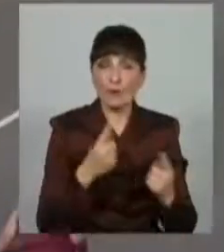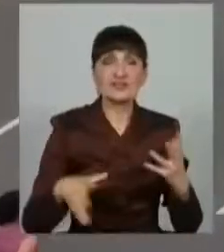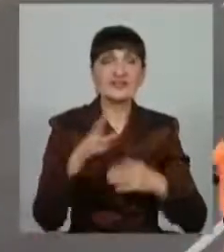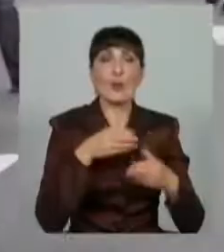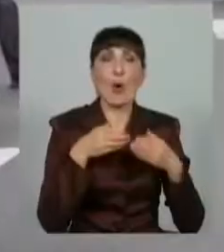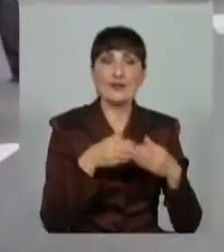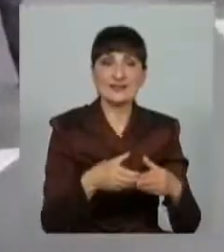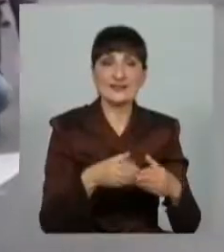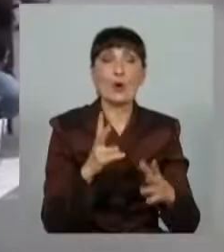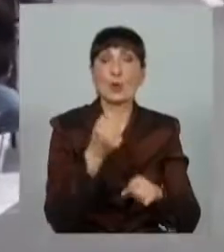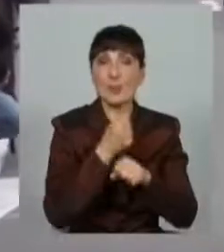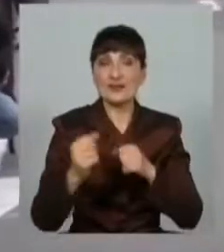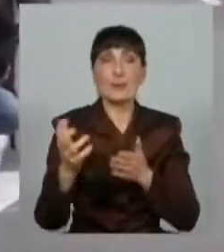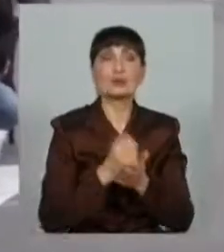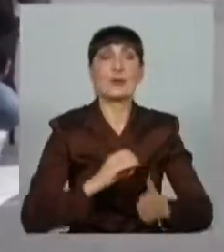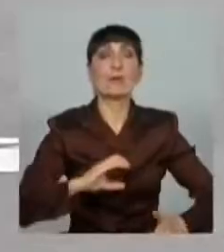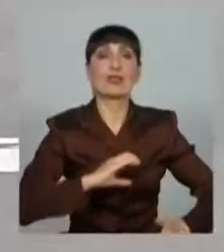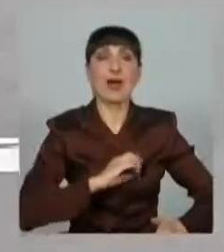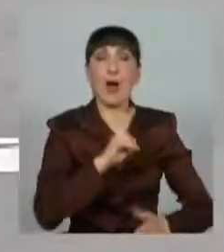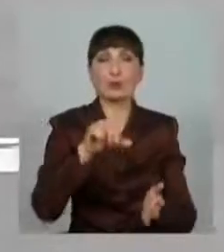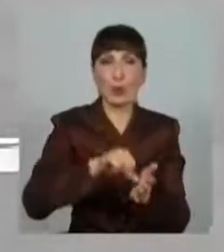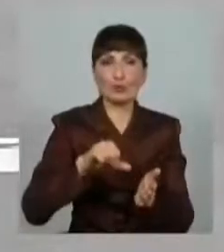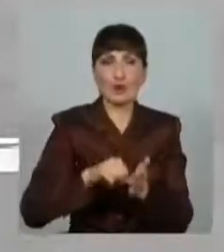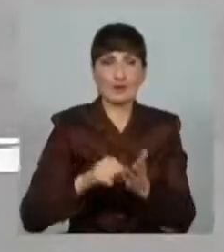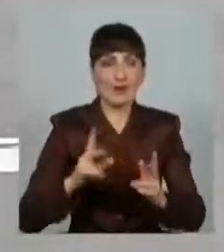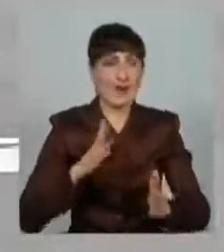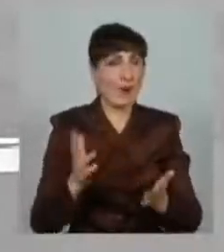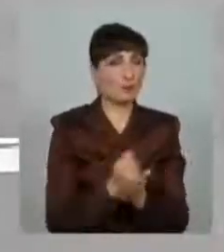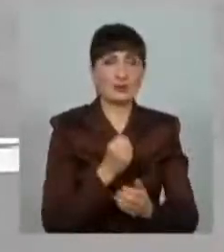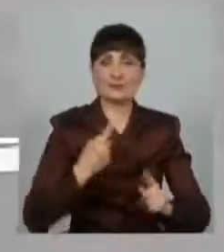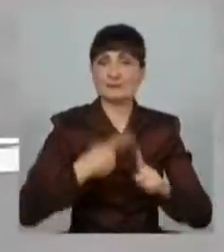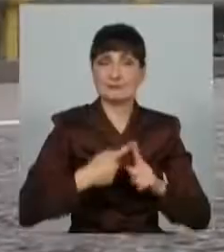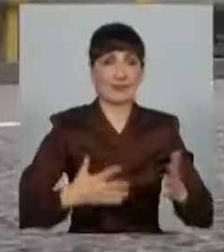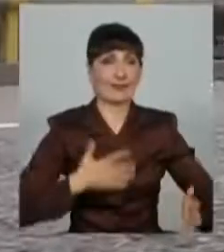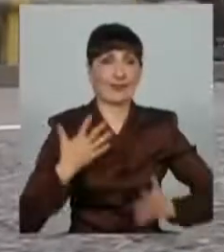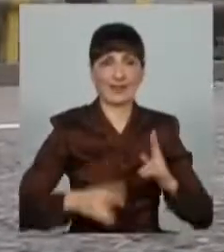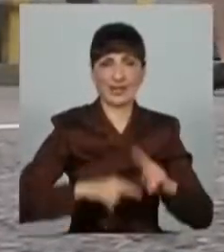коллективам. Победители получили медали, а участники – заряд бодрости и позитива.